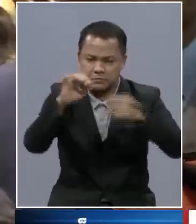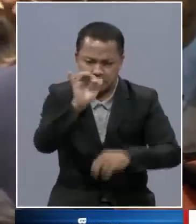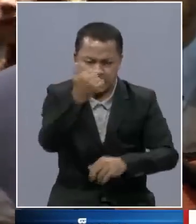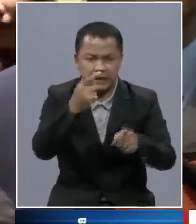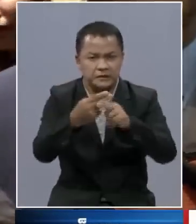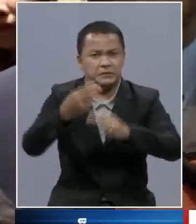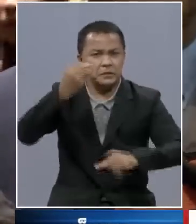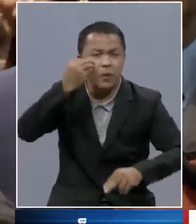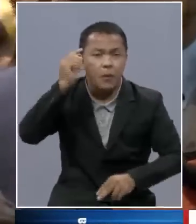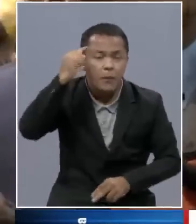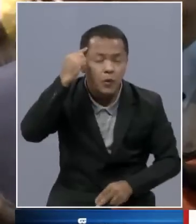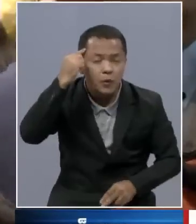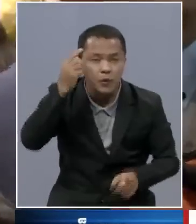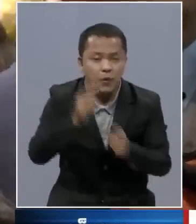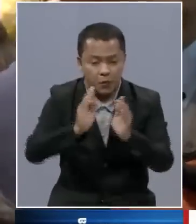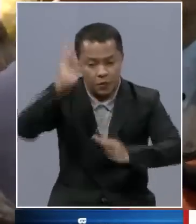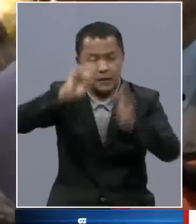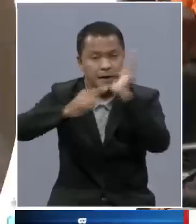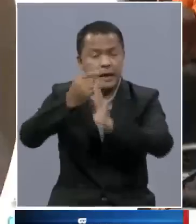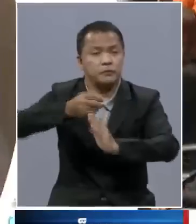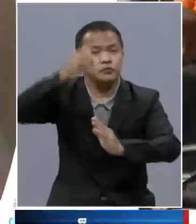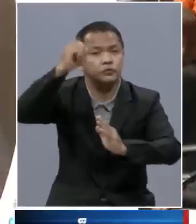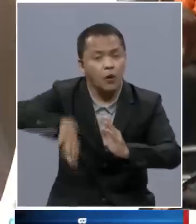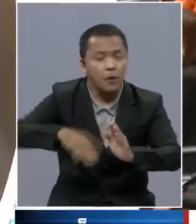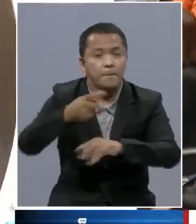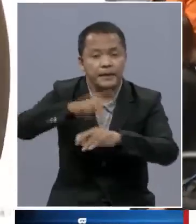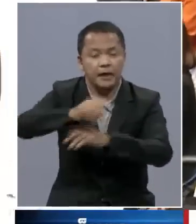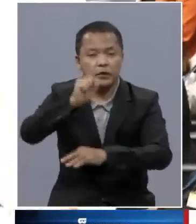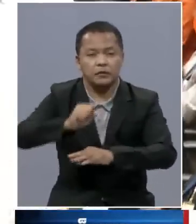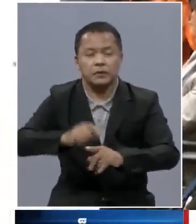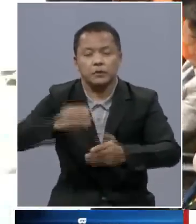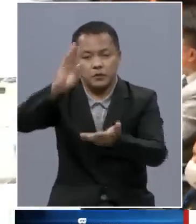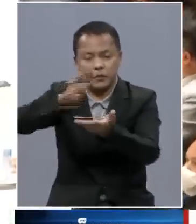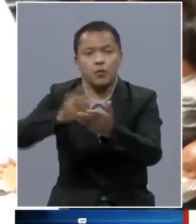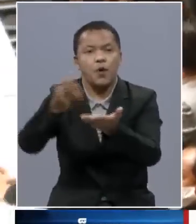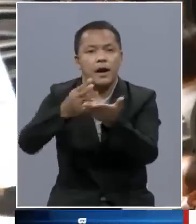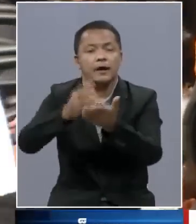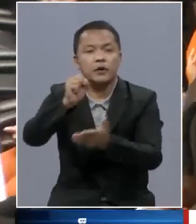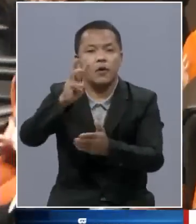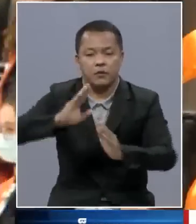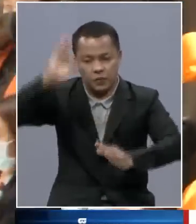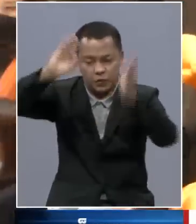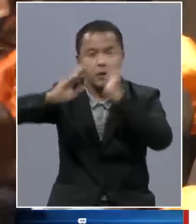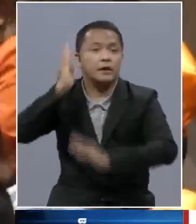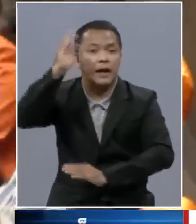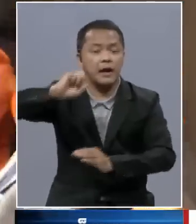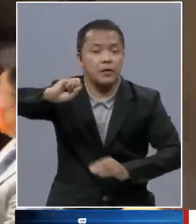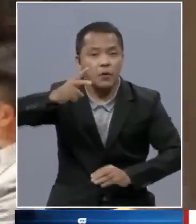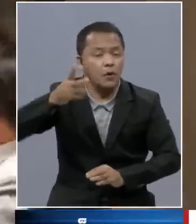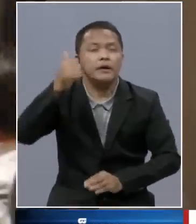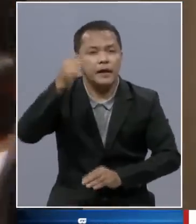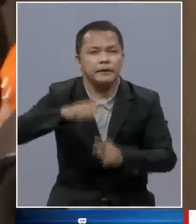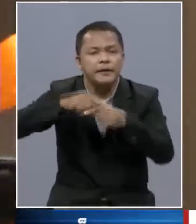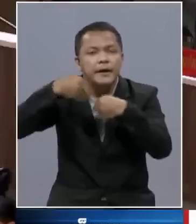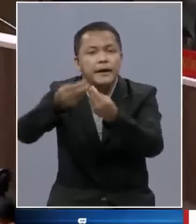จะชื่อพิธาหรือเปล่าหากโหวตครั้งแรกไม่ผ่านประธานสภาก็จะต้องบรรจุวาระให้สว.โหวตอีกกี่ครั้งก็ได้เพื่อเพิ่มแรงกด